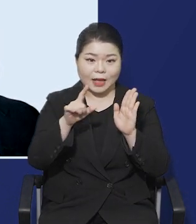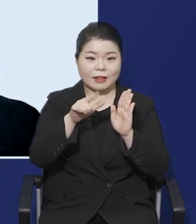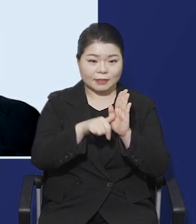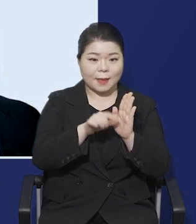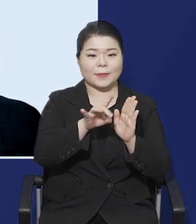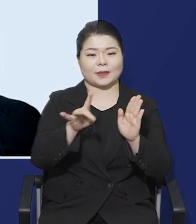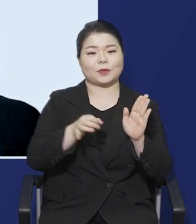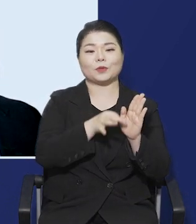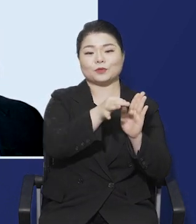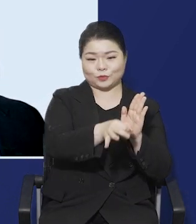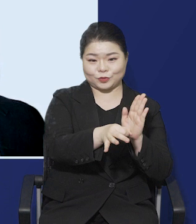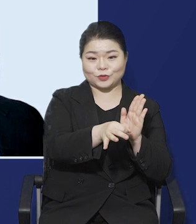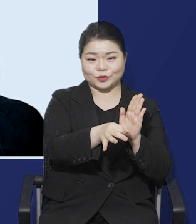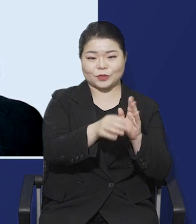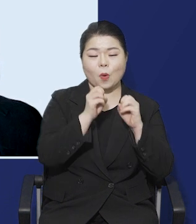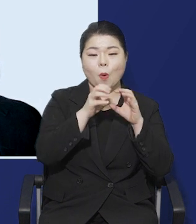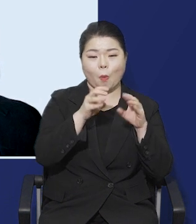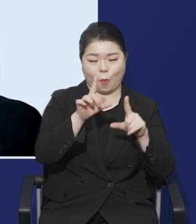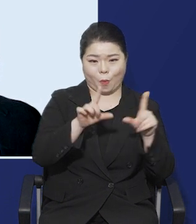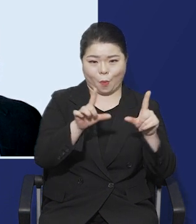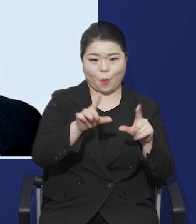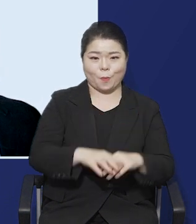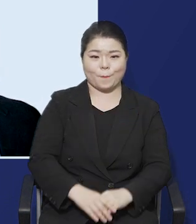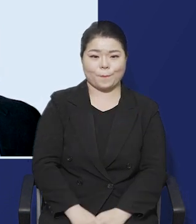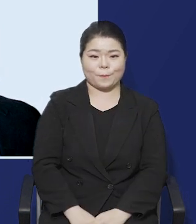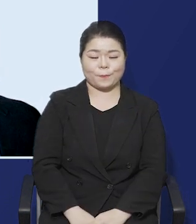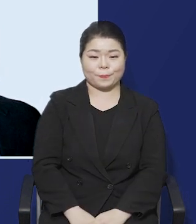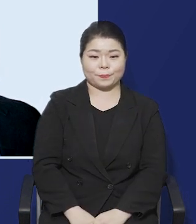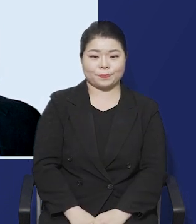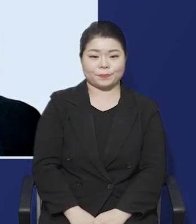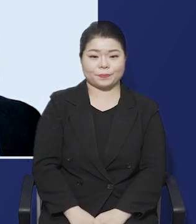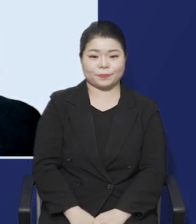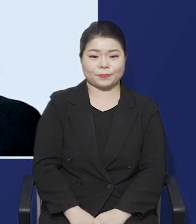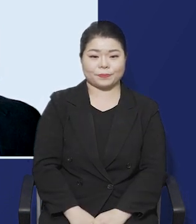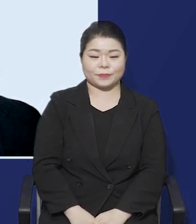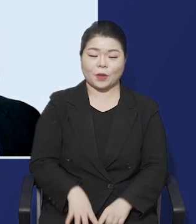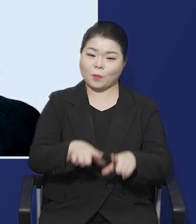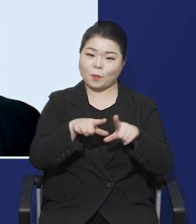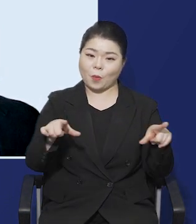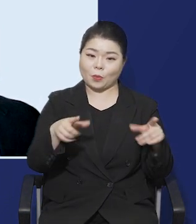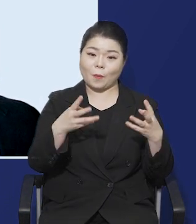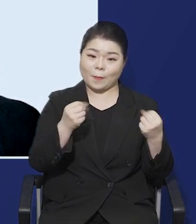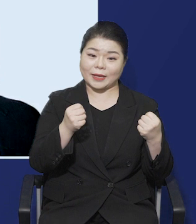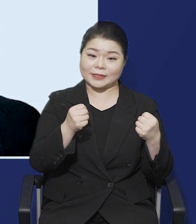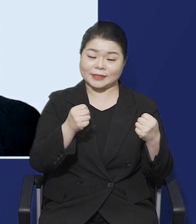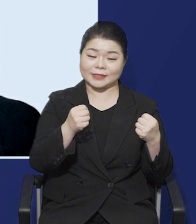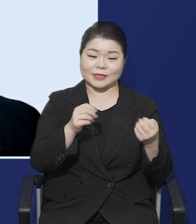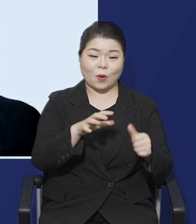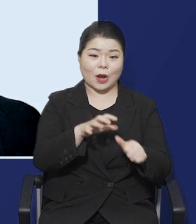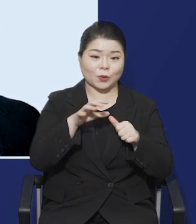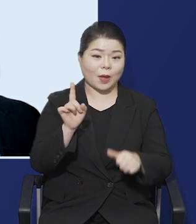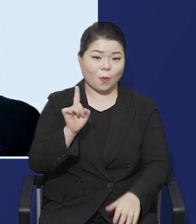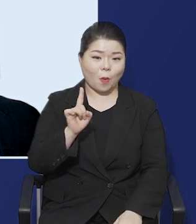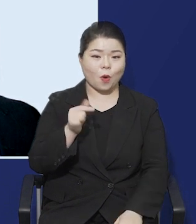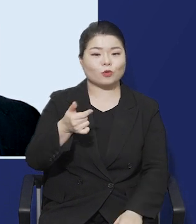비용을 지불하는 그런 마케팅의 형태입니다. 그래서 이게 가장 이제 그 일반적인 유형으로 또 많이 활용하는 게